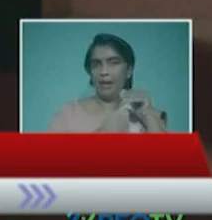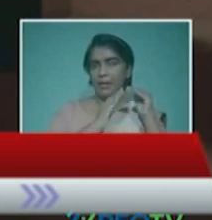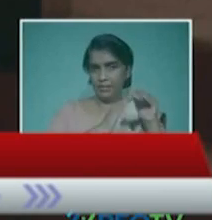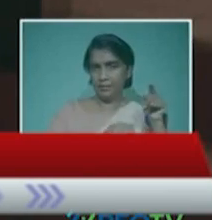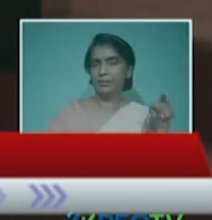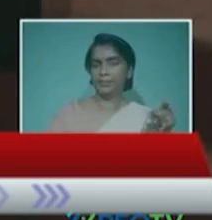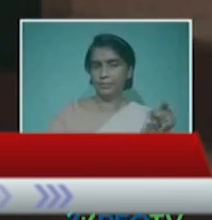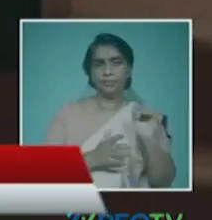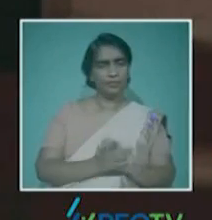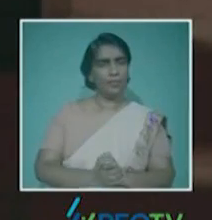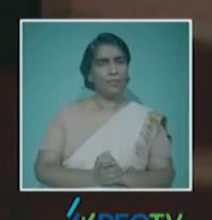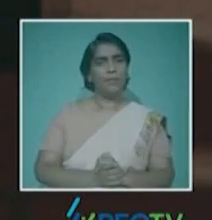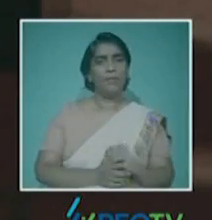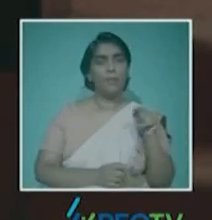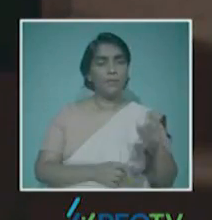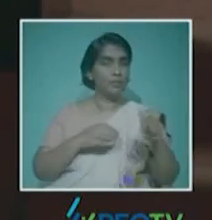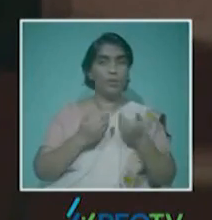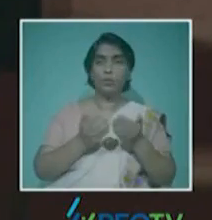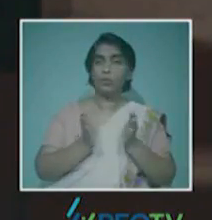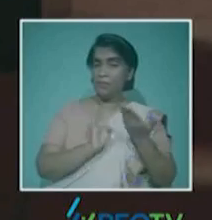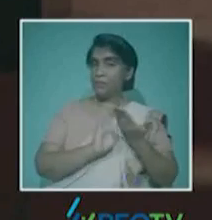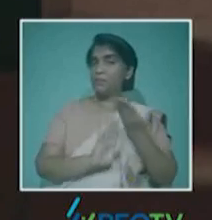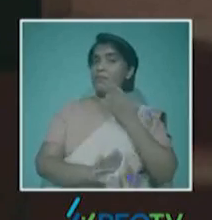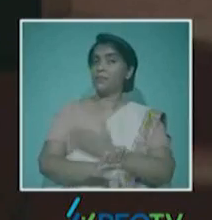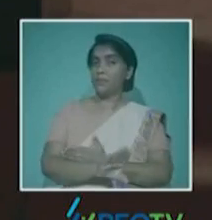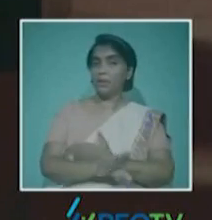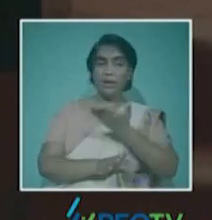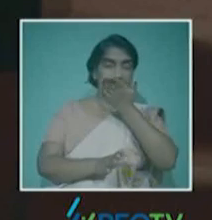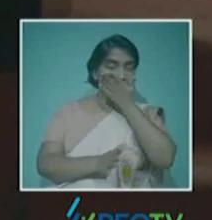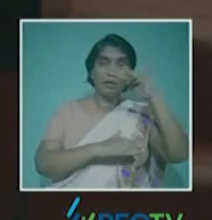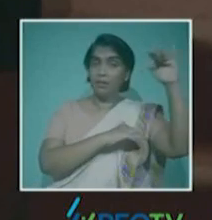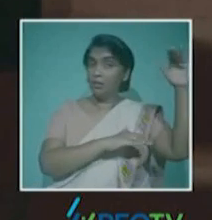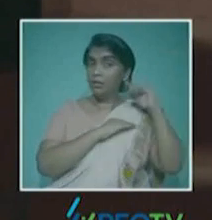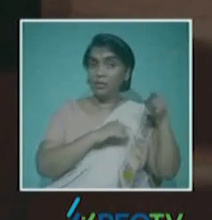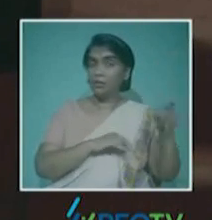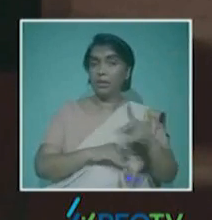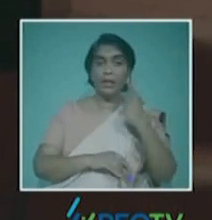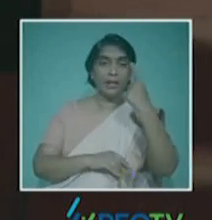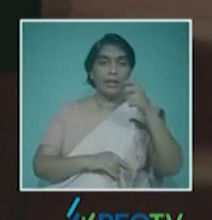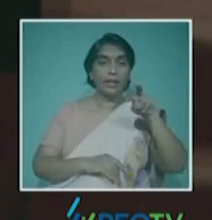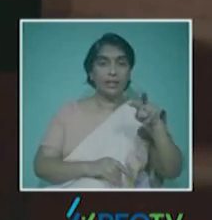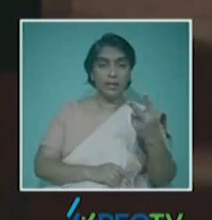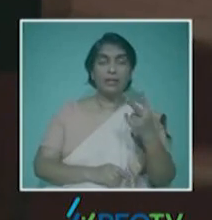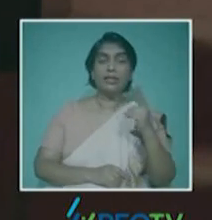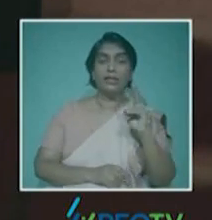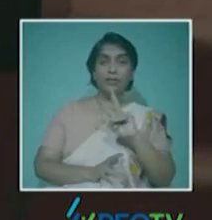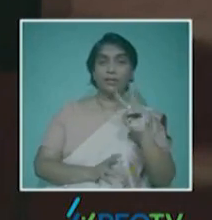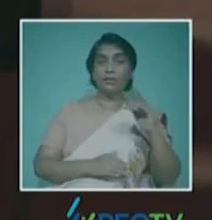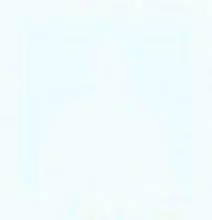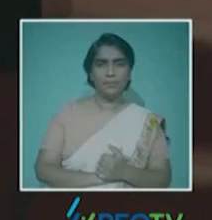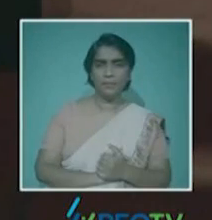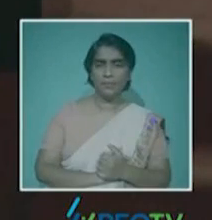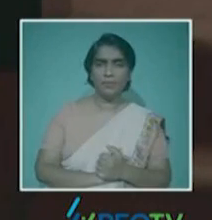කියන ආයතනය මේ කාල සීමාවේ තමන් ඊට පෙර සීනි ආනයනය කළාට වඩා 1222 වෙනි ගුණයකින් ආනයනය වැඩි